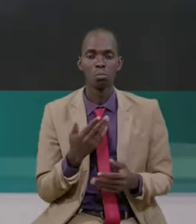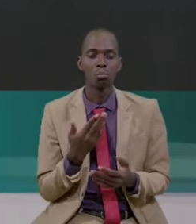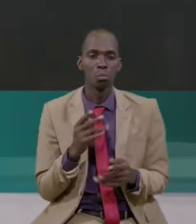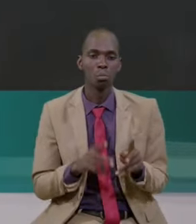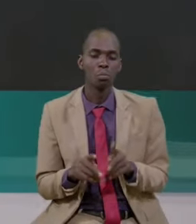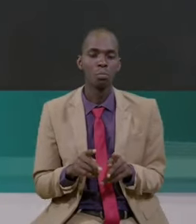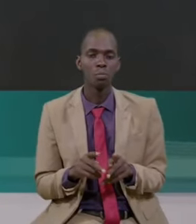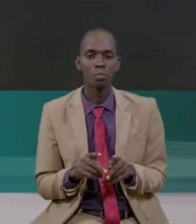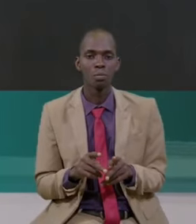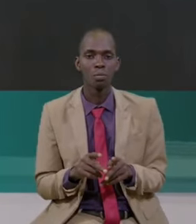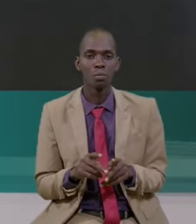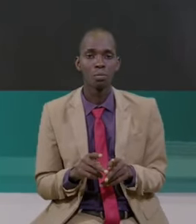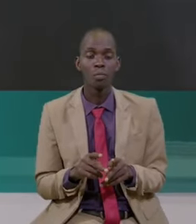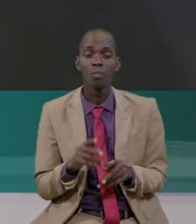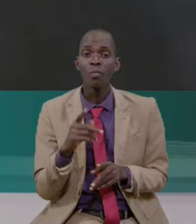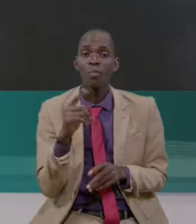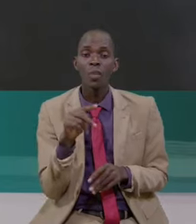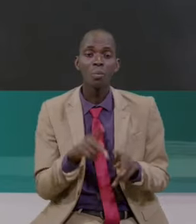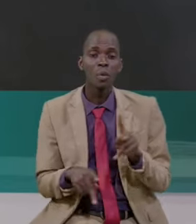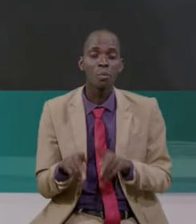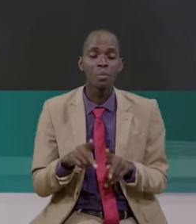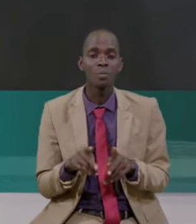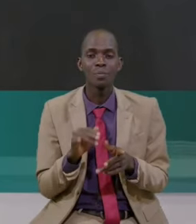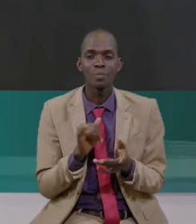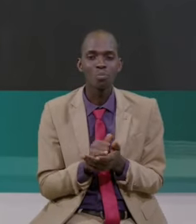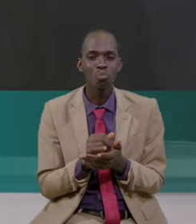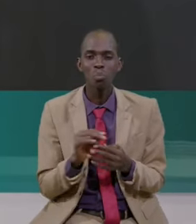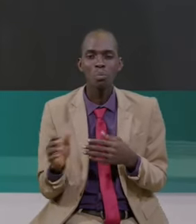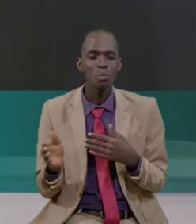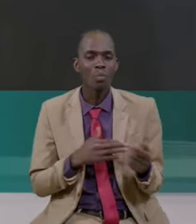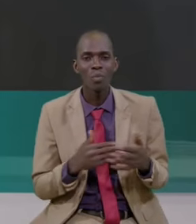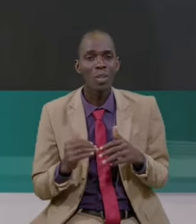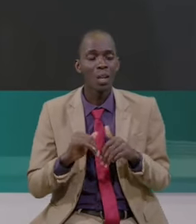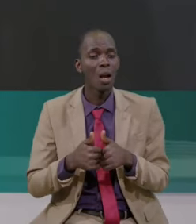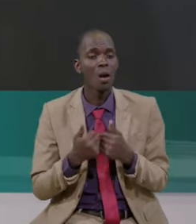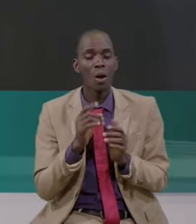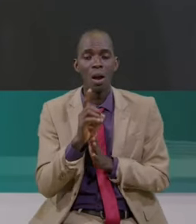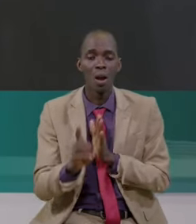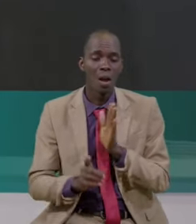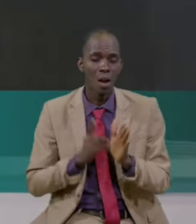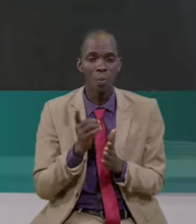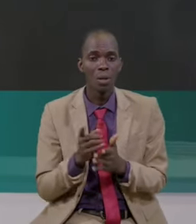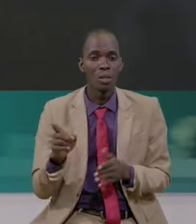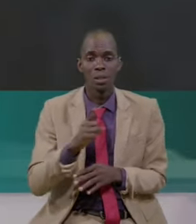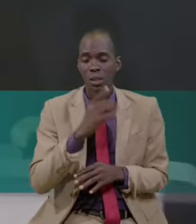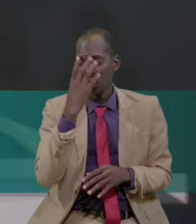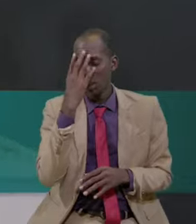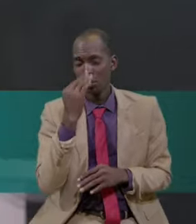nuit. Mais ceux-là, peu importe le nombre d'heures qu'ils ont dormi le samedi